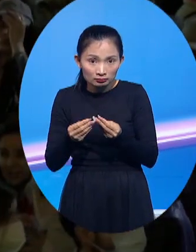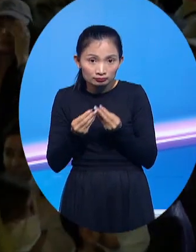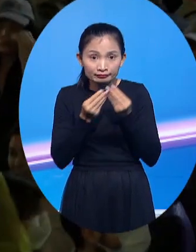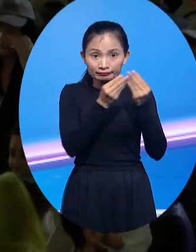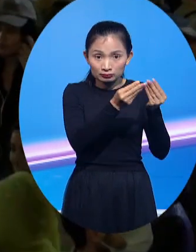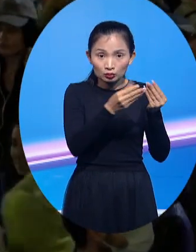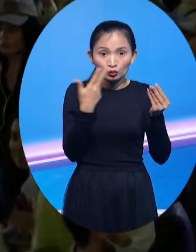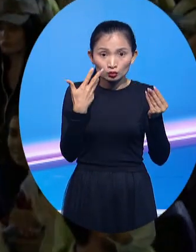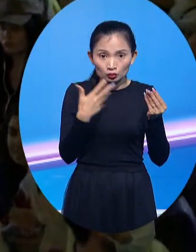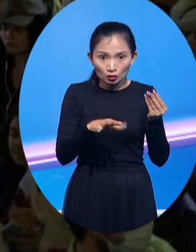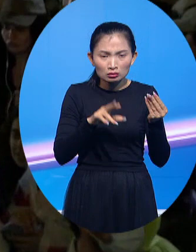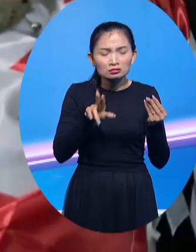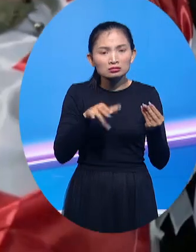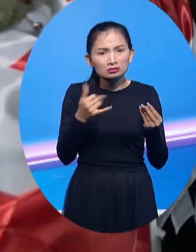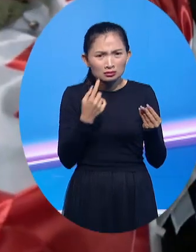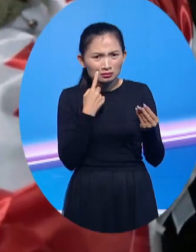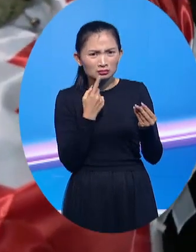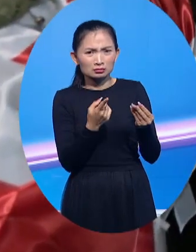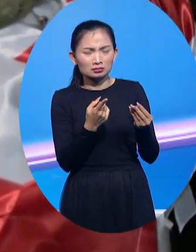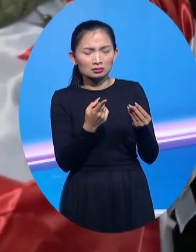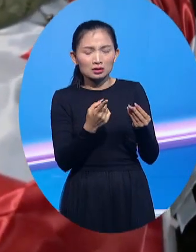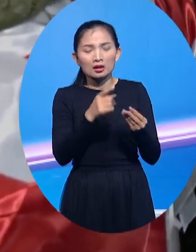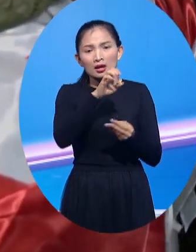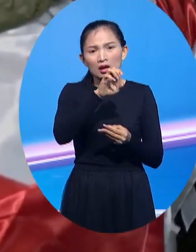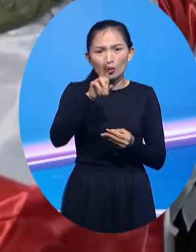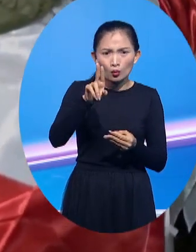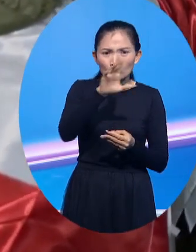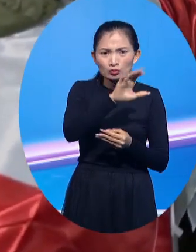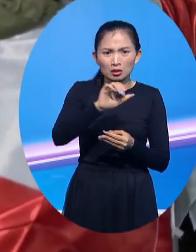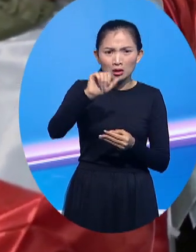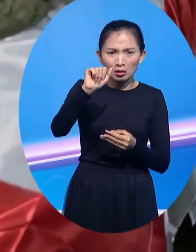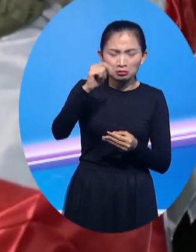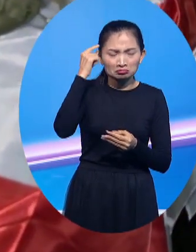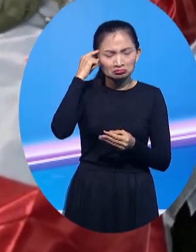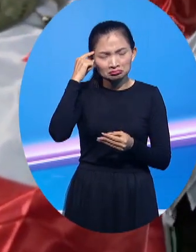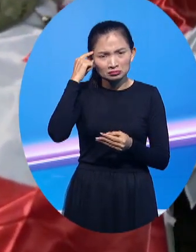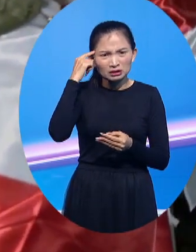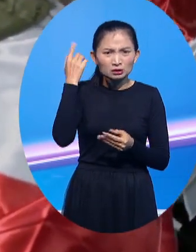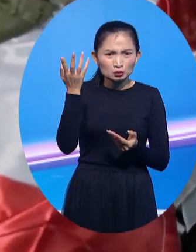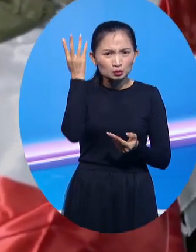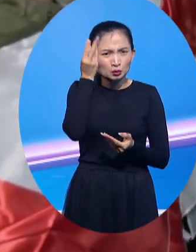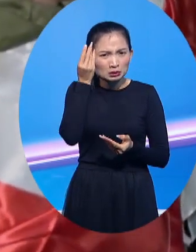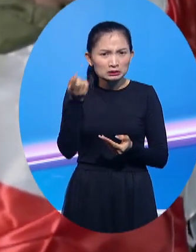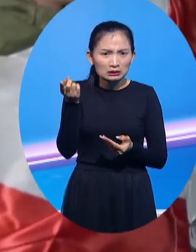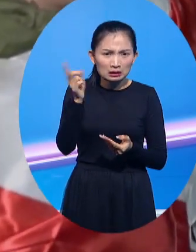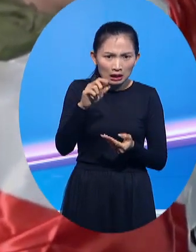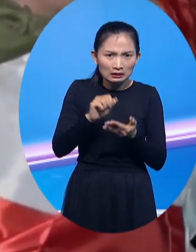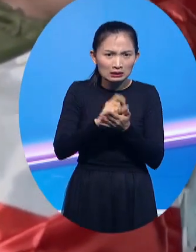diện Liên minh châu Âu EU cho biết họ đang cân nhắc lại khả năng bắt đầu tiến hành đàm phán kết nạp crusia vào tháng 9 tới